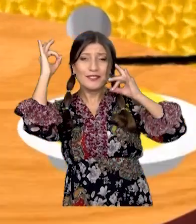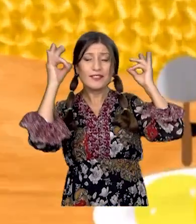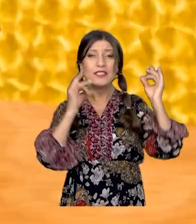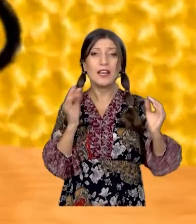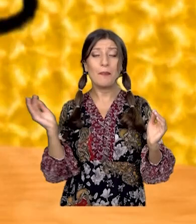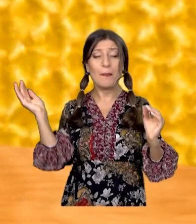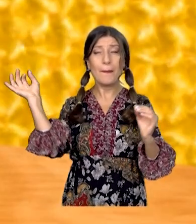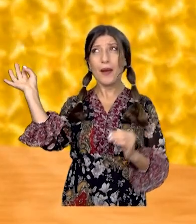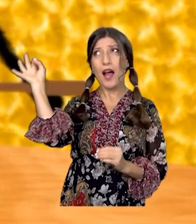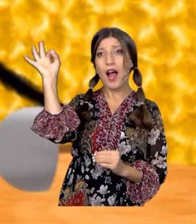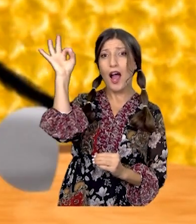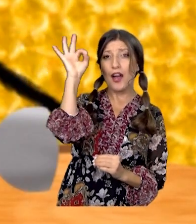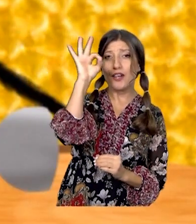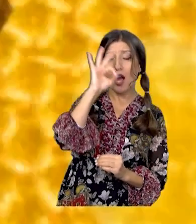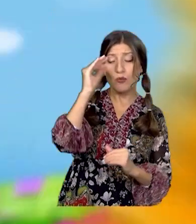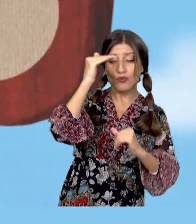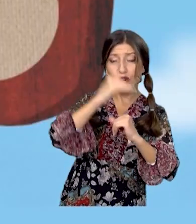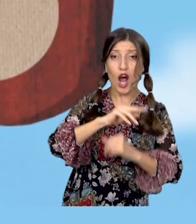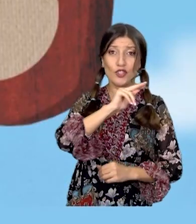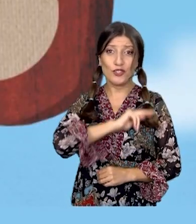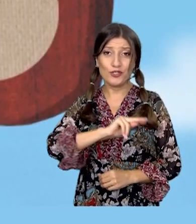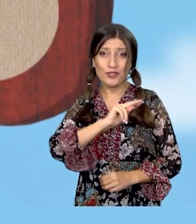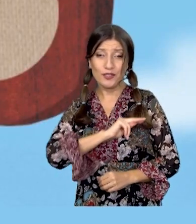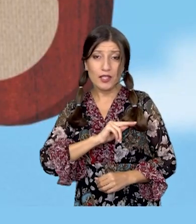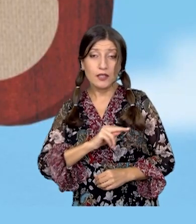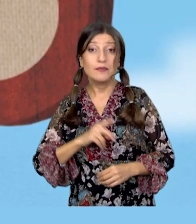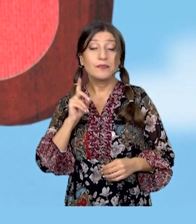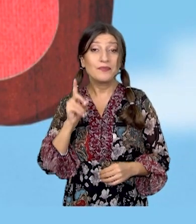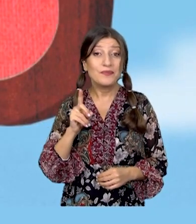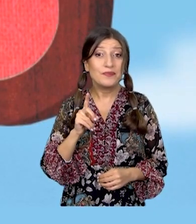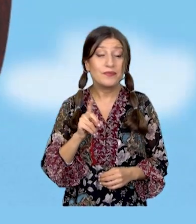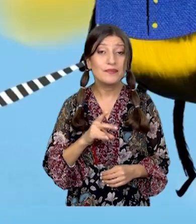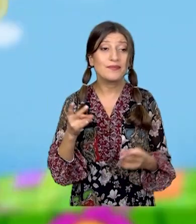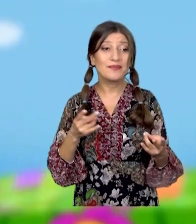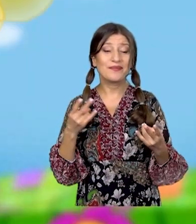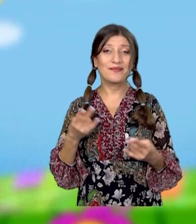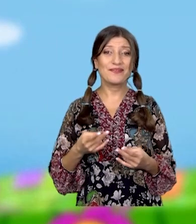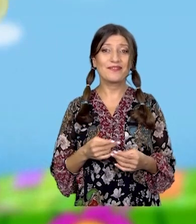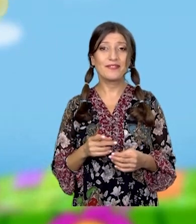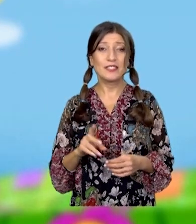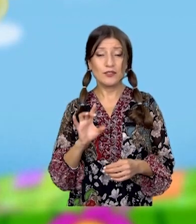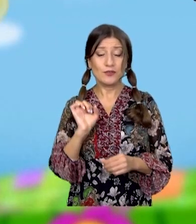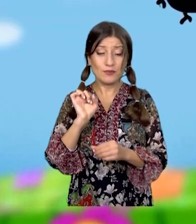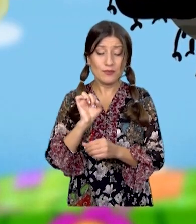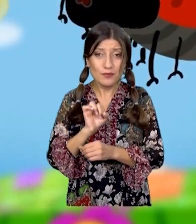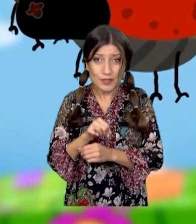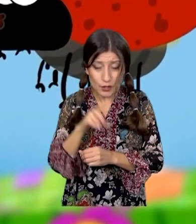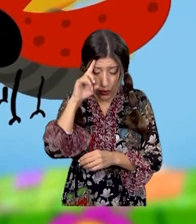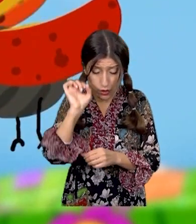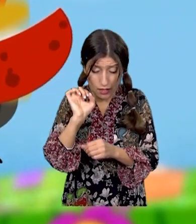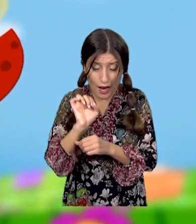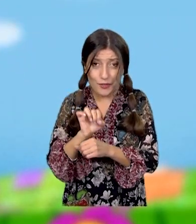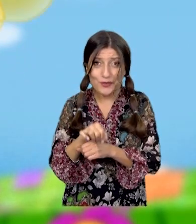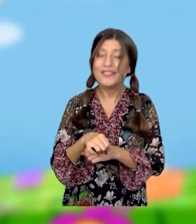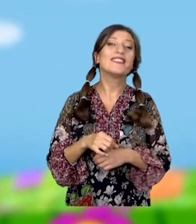են, մայրամուտ մինչ աշխատում, իսկ երբ մարգարտա ծաղիկը, խոնարում է